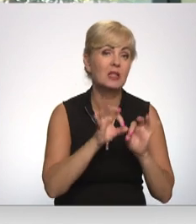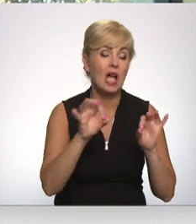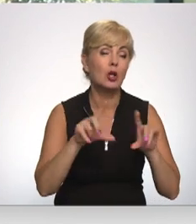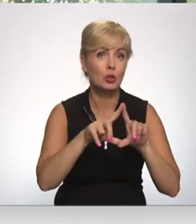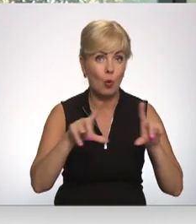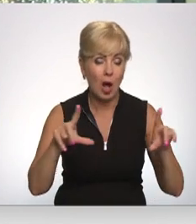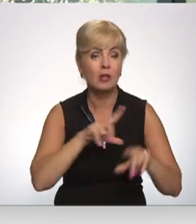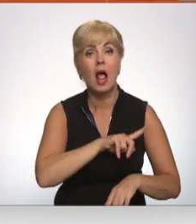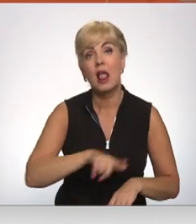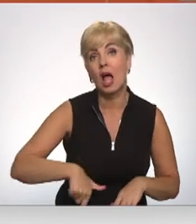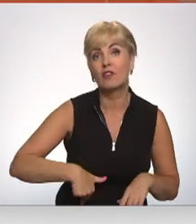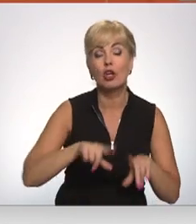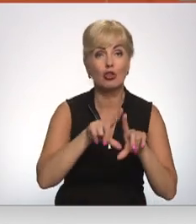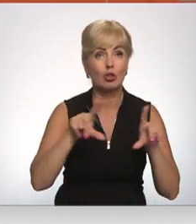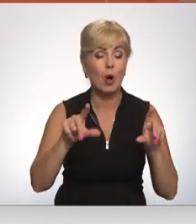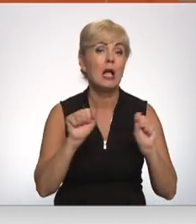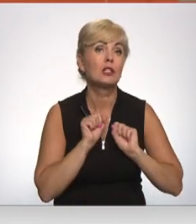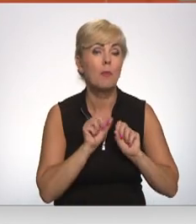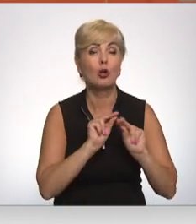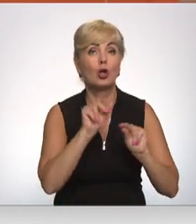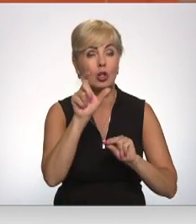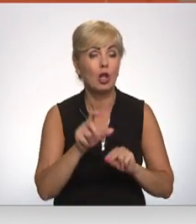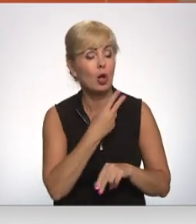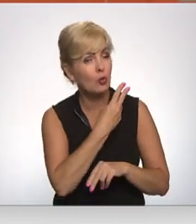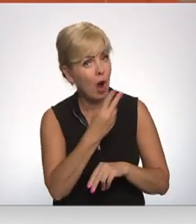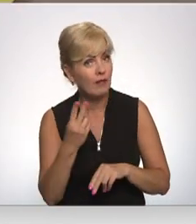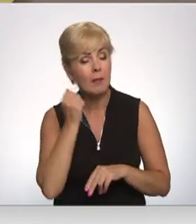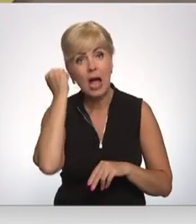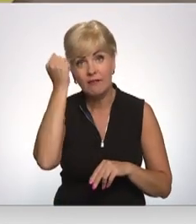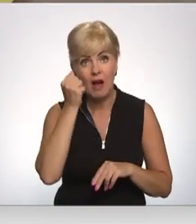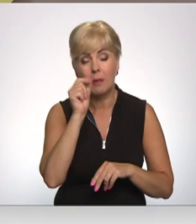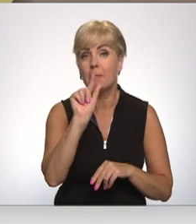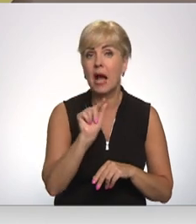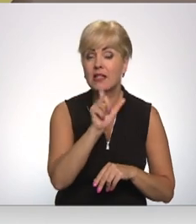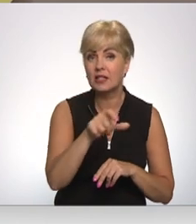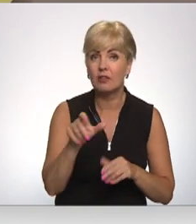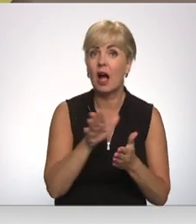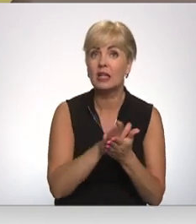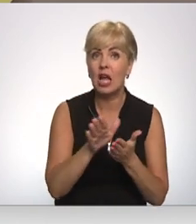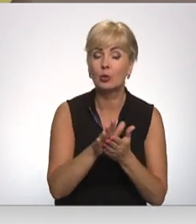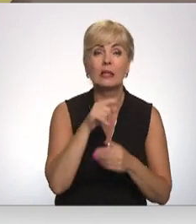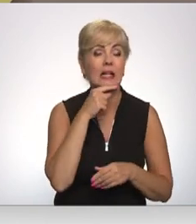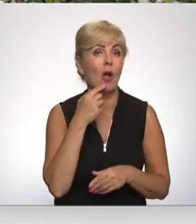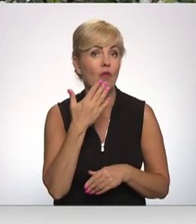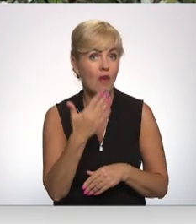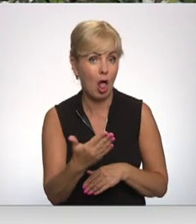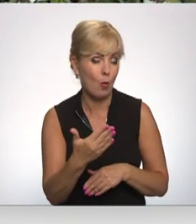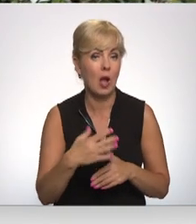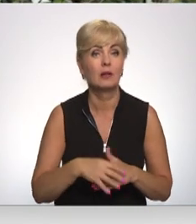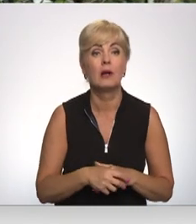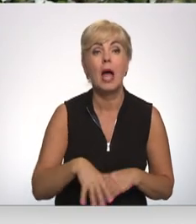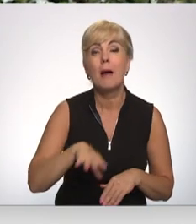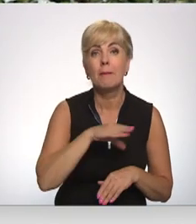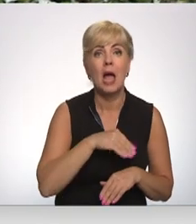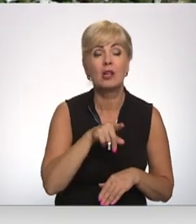skolas gaitas latviešu skolā. Sporta treneri novērojusi, ka Valmierā maz cilvēku lieto krievu valodu. Mēs